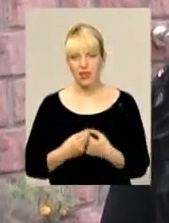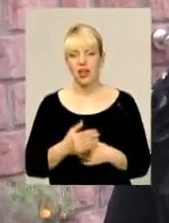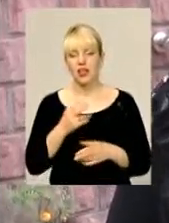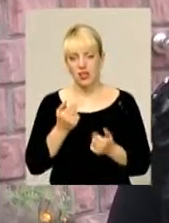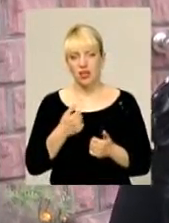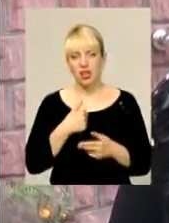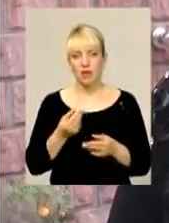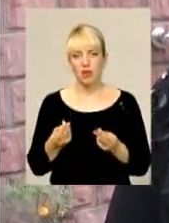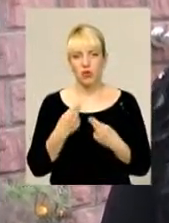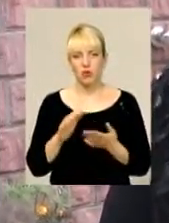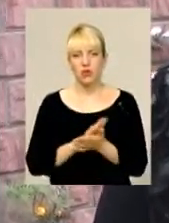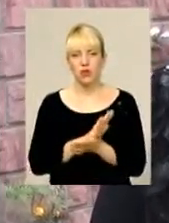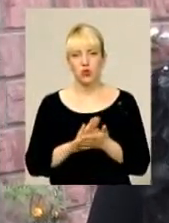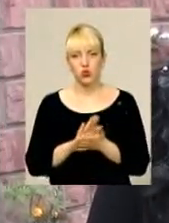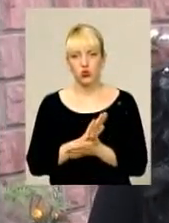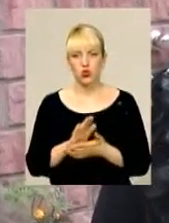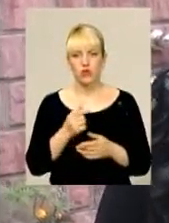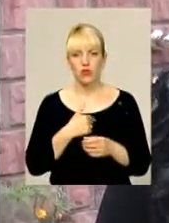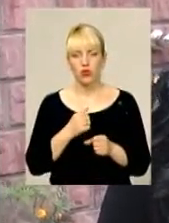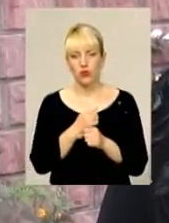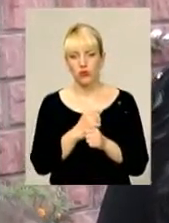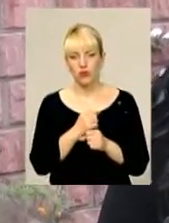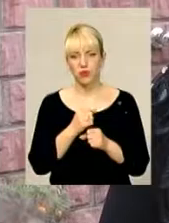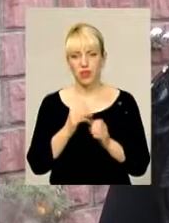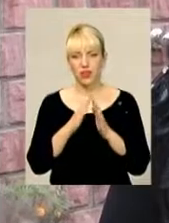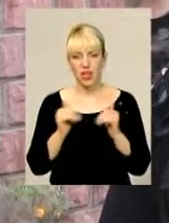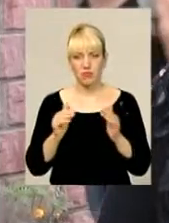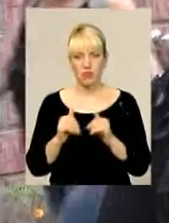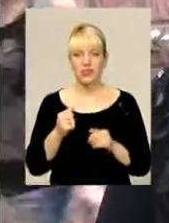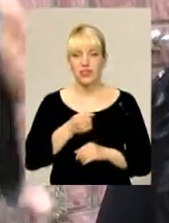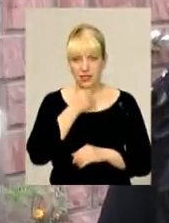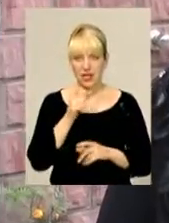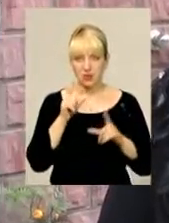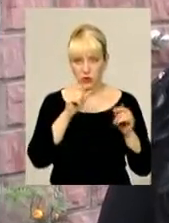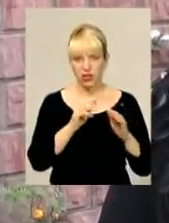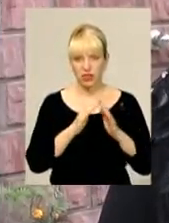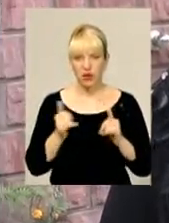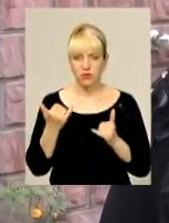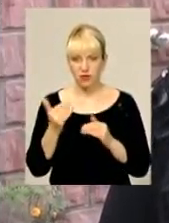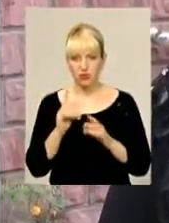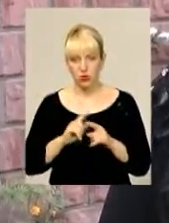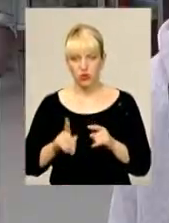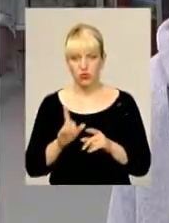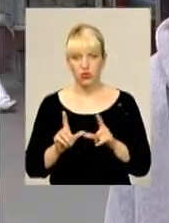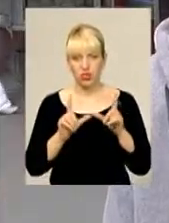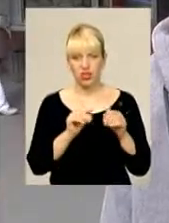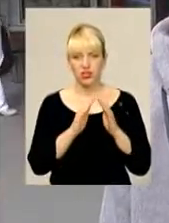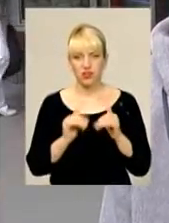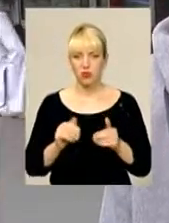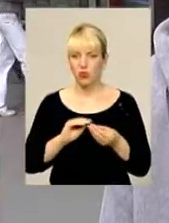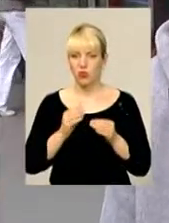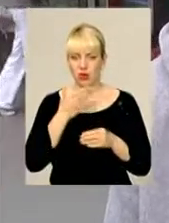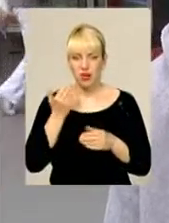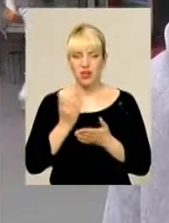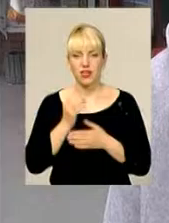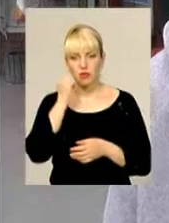дають безкоштовну путівку в табір. То зараз старші в таборі? Ну так, да, їдуть, скоро так. Да. Проблеми нема, слава Богу,